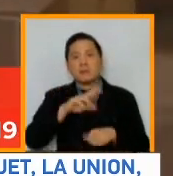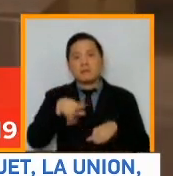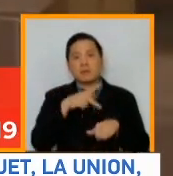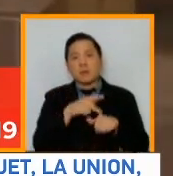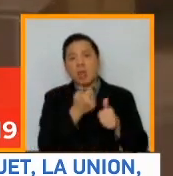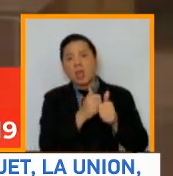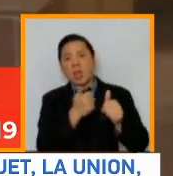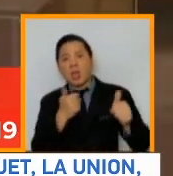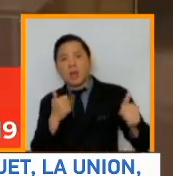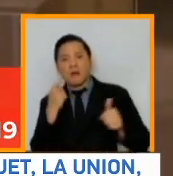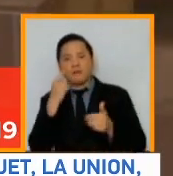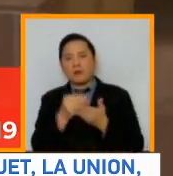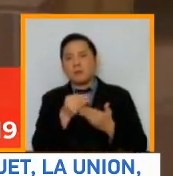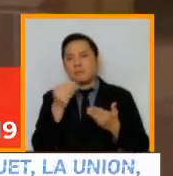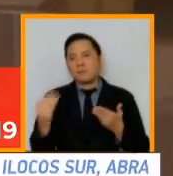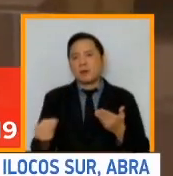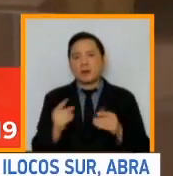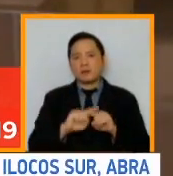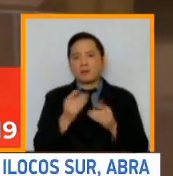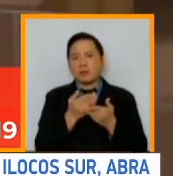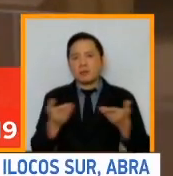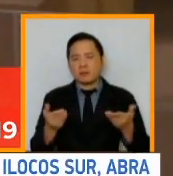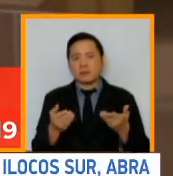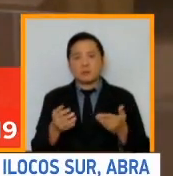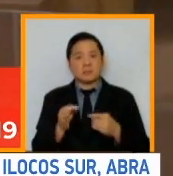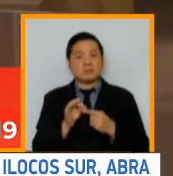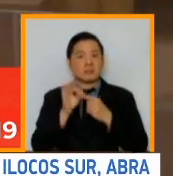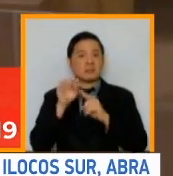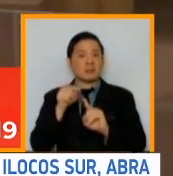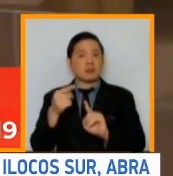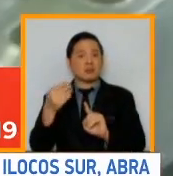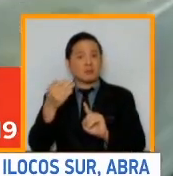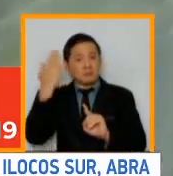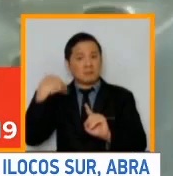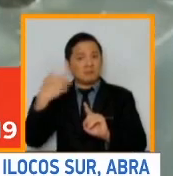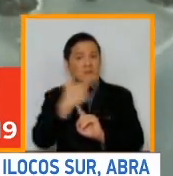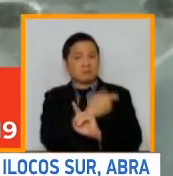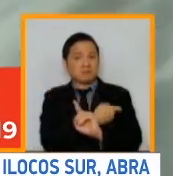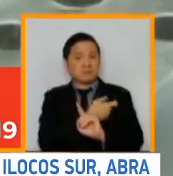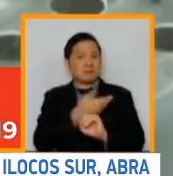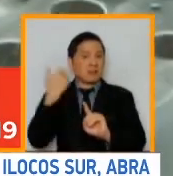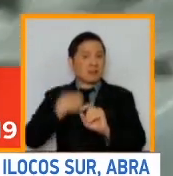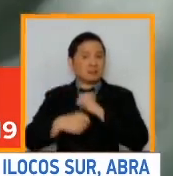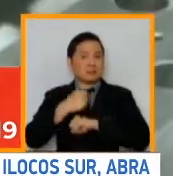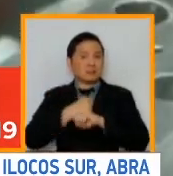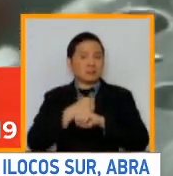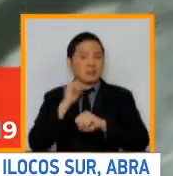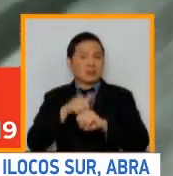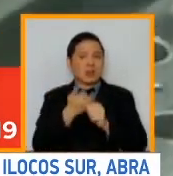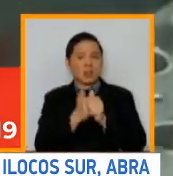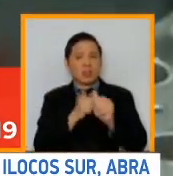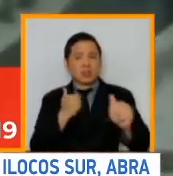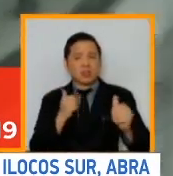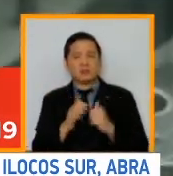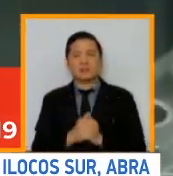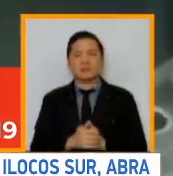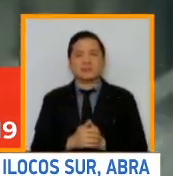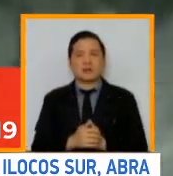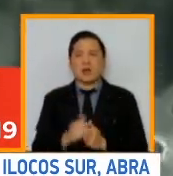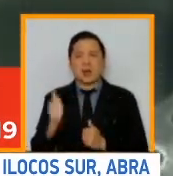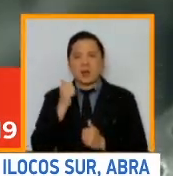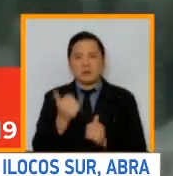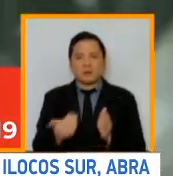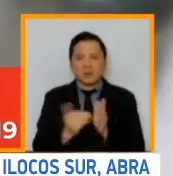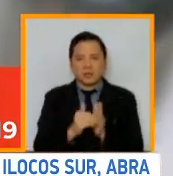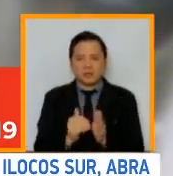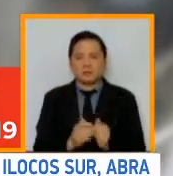pag-order ng mga bakuna laban sa COVID nung isang taon. Sabi ng DOH, may administrative order na sila kung saan pwede ng diretso makabili